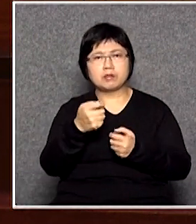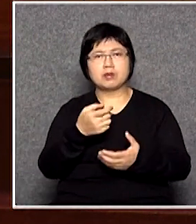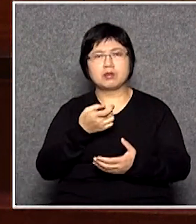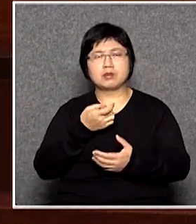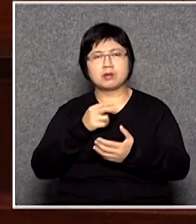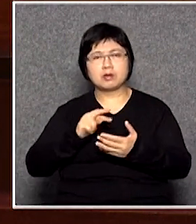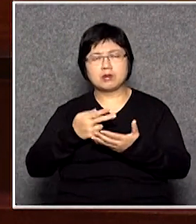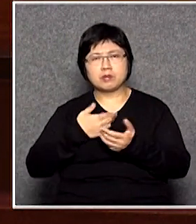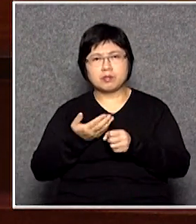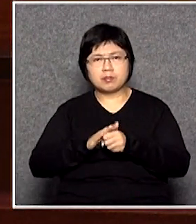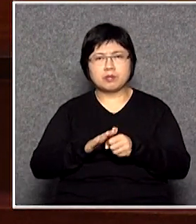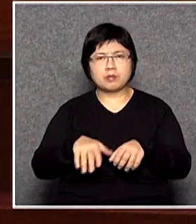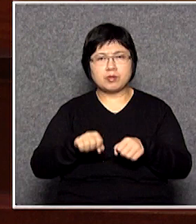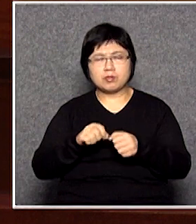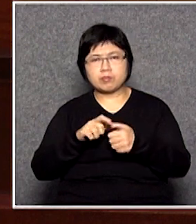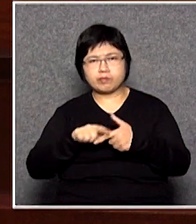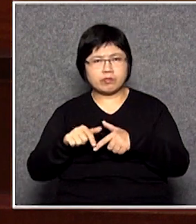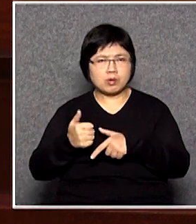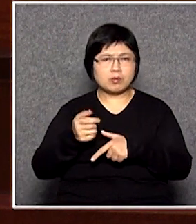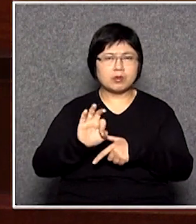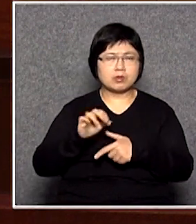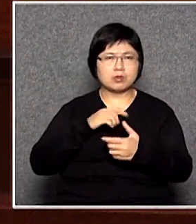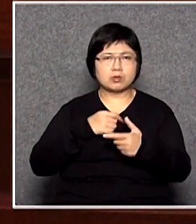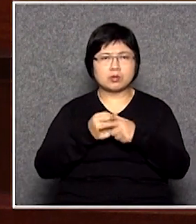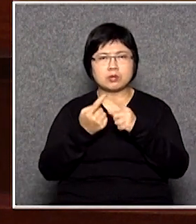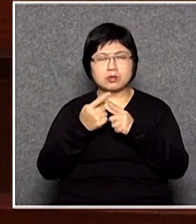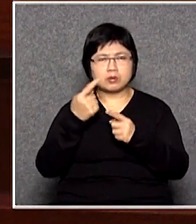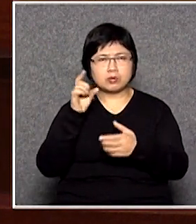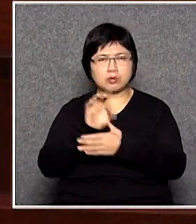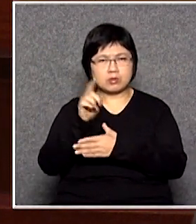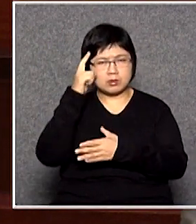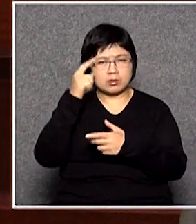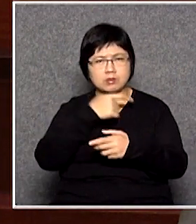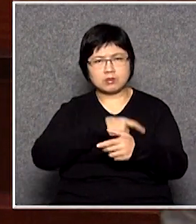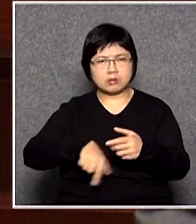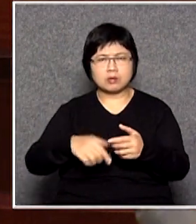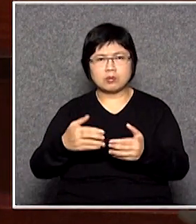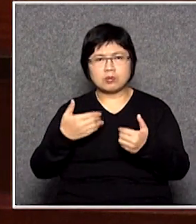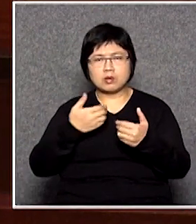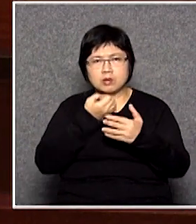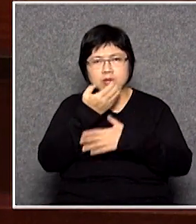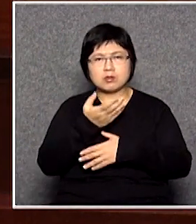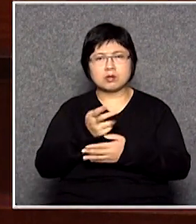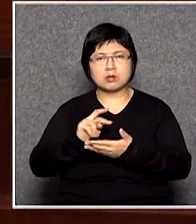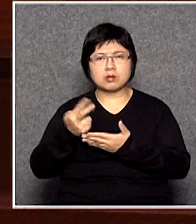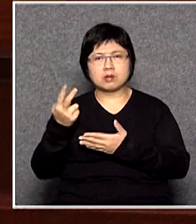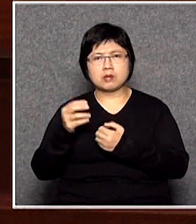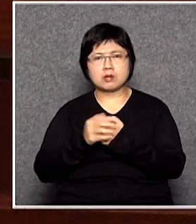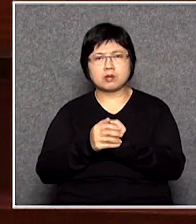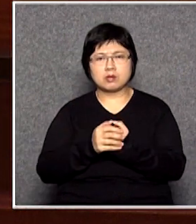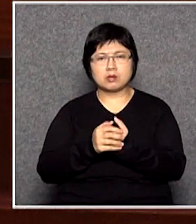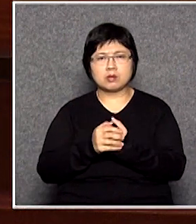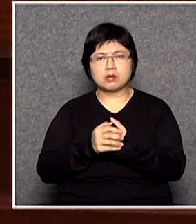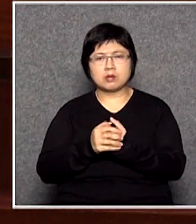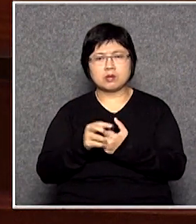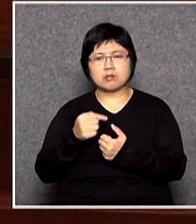有修訂補救良方，令公眾盡早知悉議員相關利益申報， 相關的修訂呢，即是本